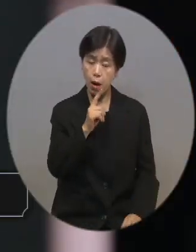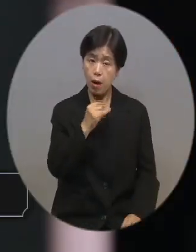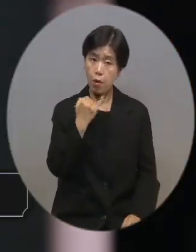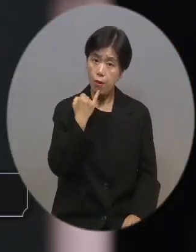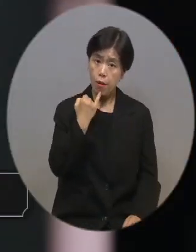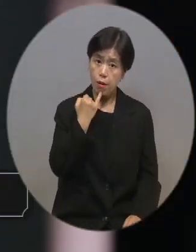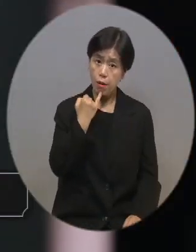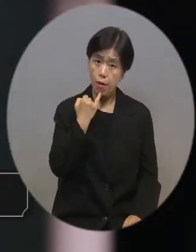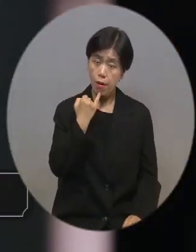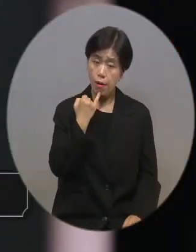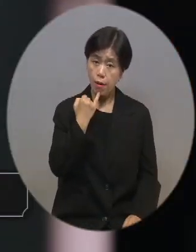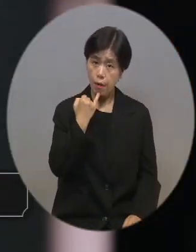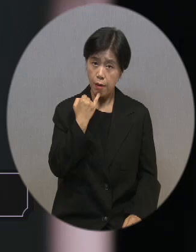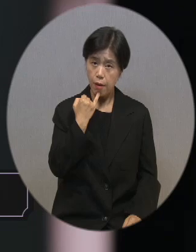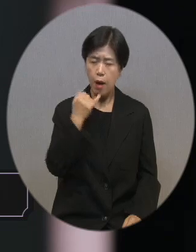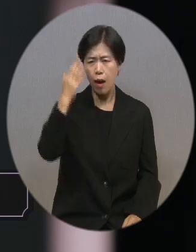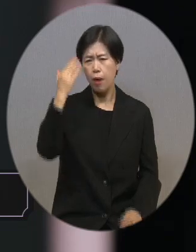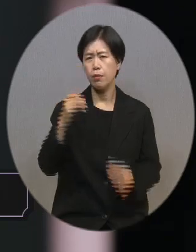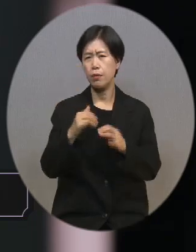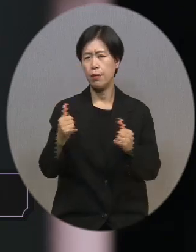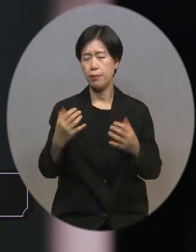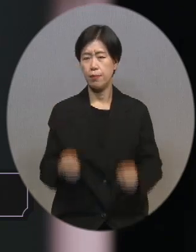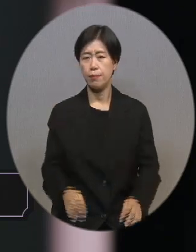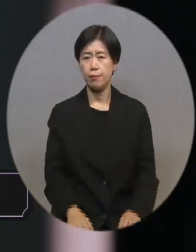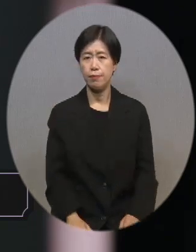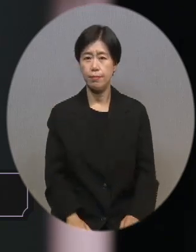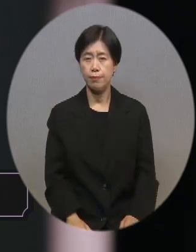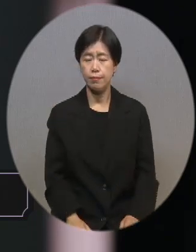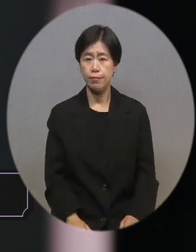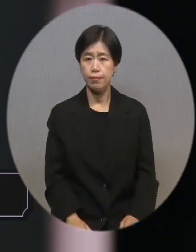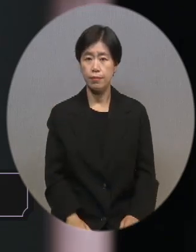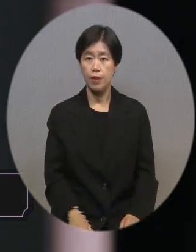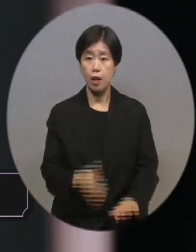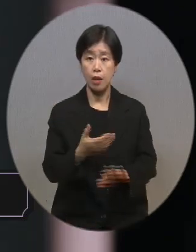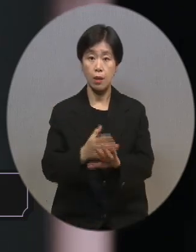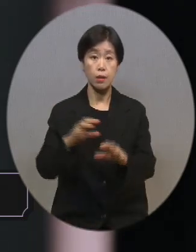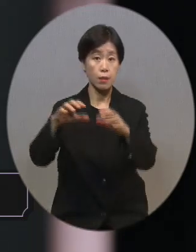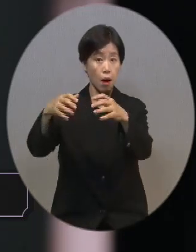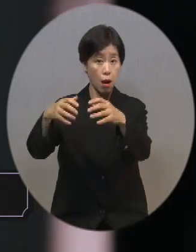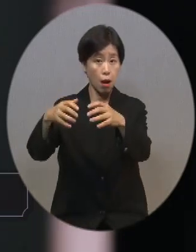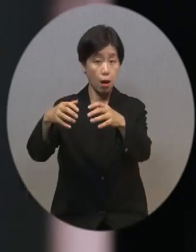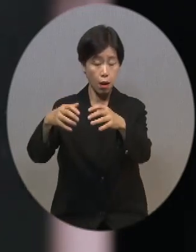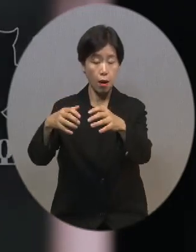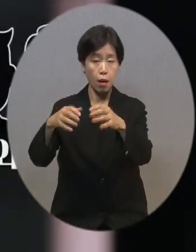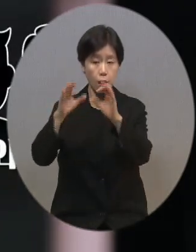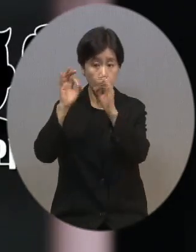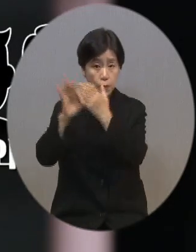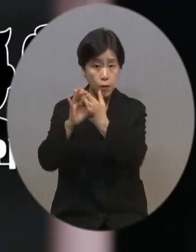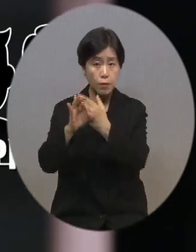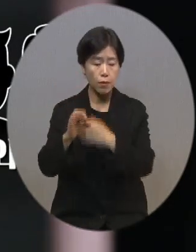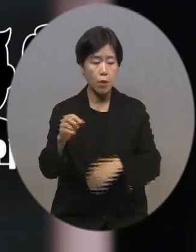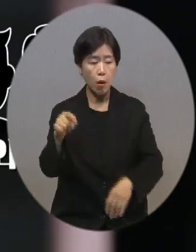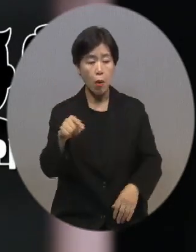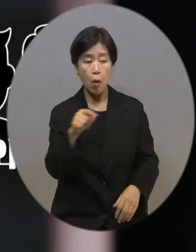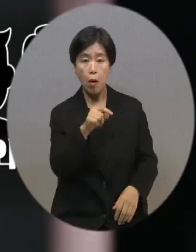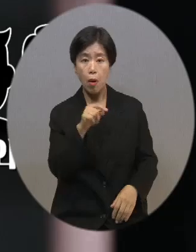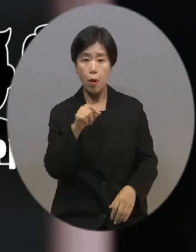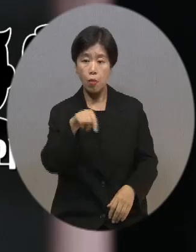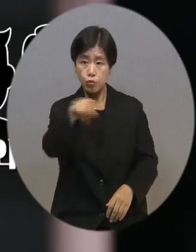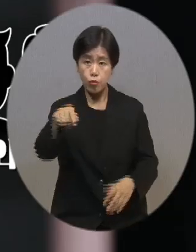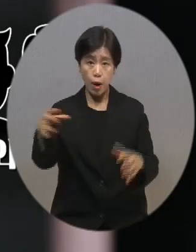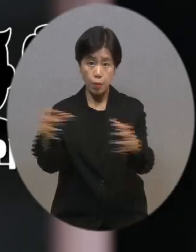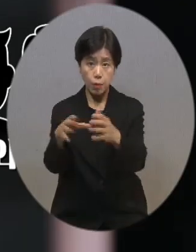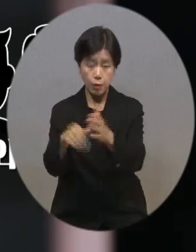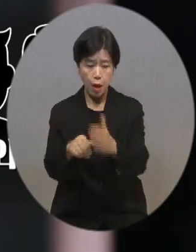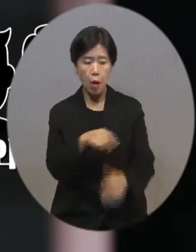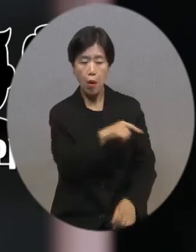하는 게 오히려 한국 사람들이고 국제사회 외교관들에게 북한 인권을 얘기하면 당연히